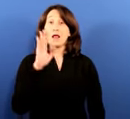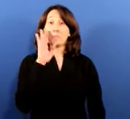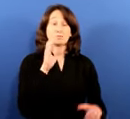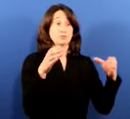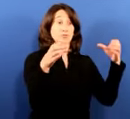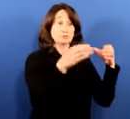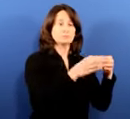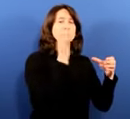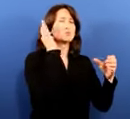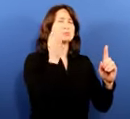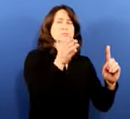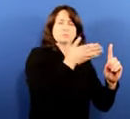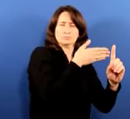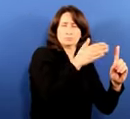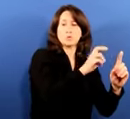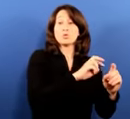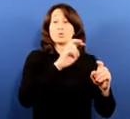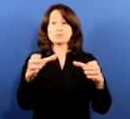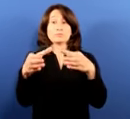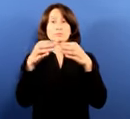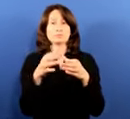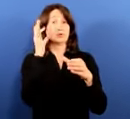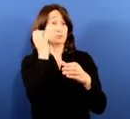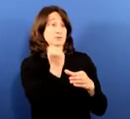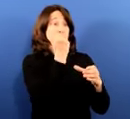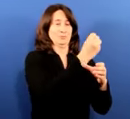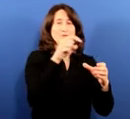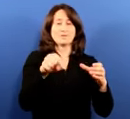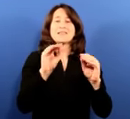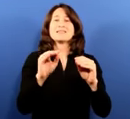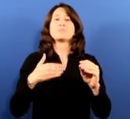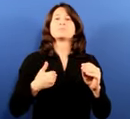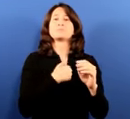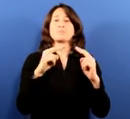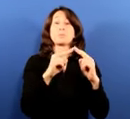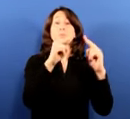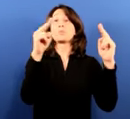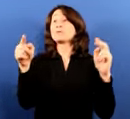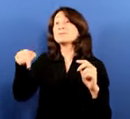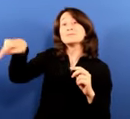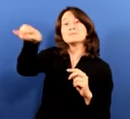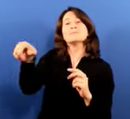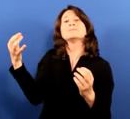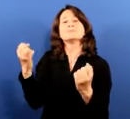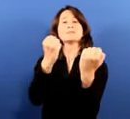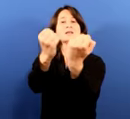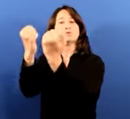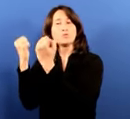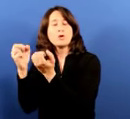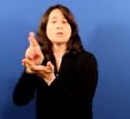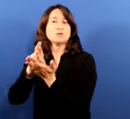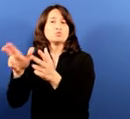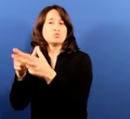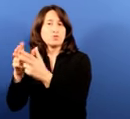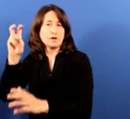komunitatean liderrak diren emakume talde bat sortzen. Horrela, prestakuntza, informazioa eta sentsibilizazioa lantzeko espazio bat eskaini